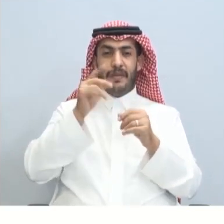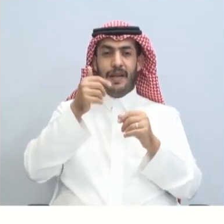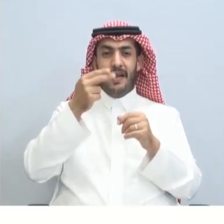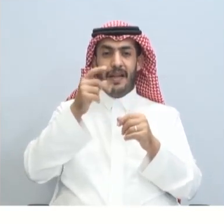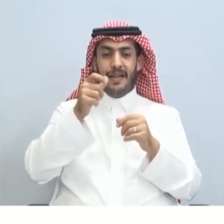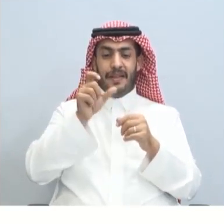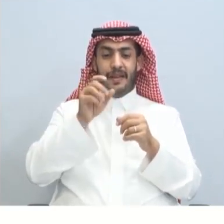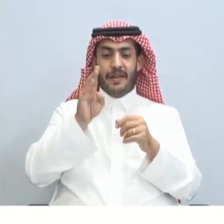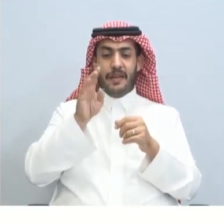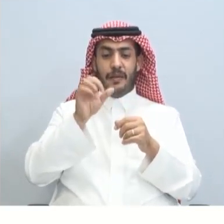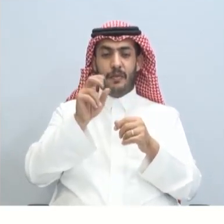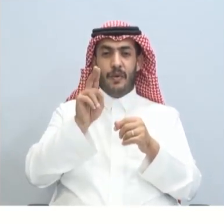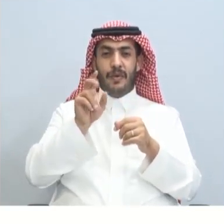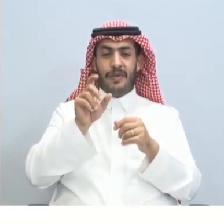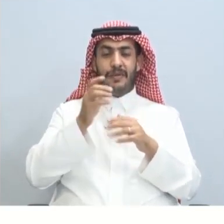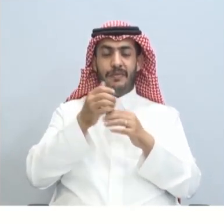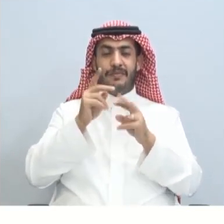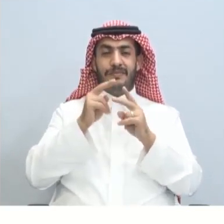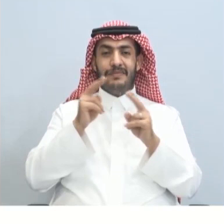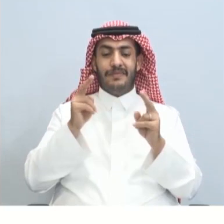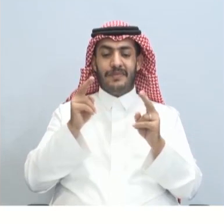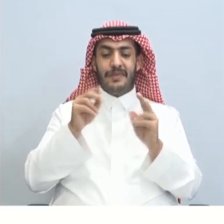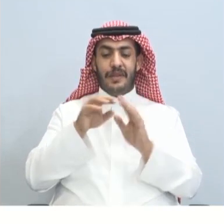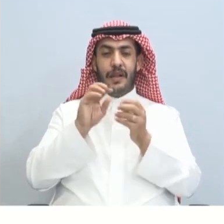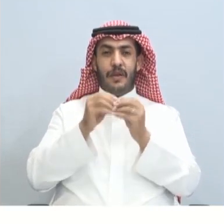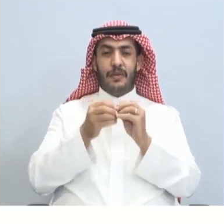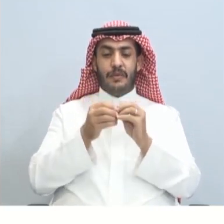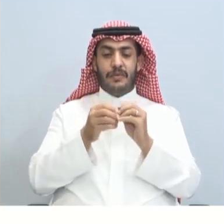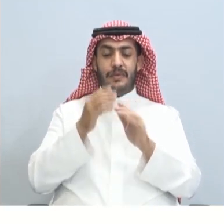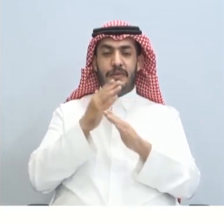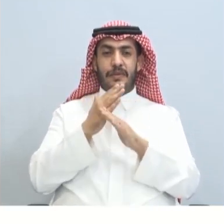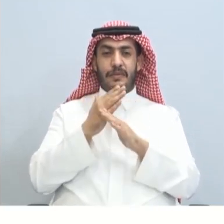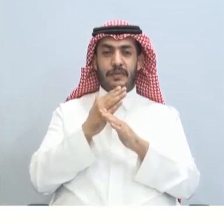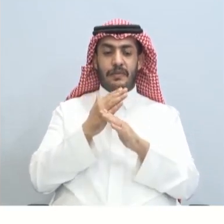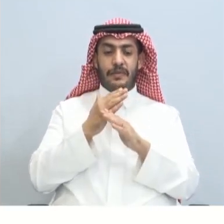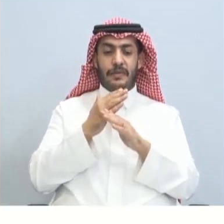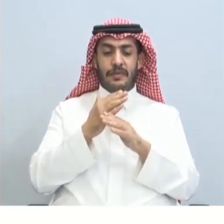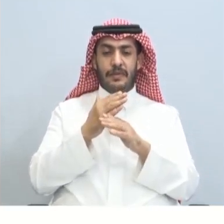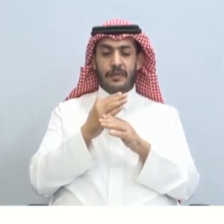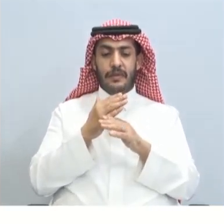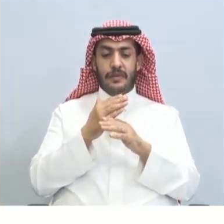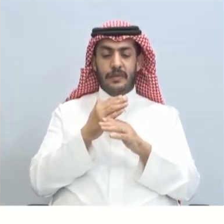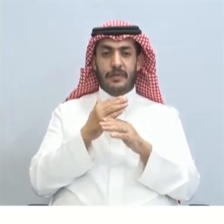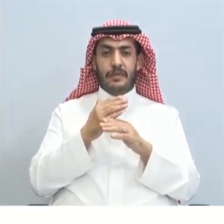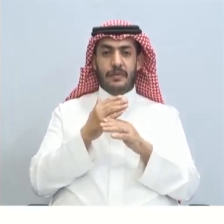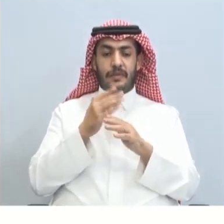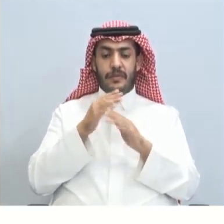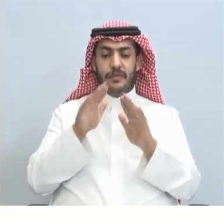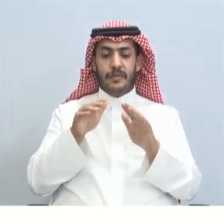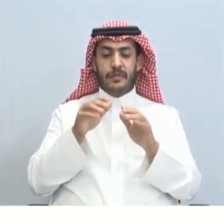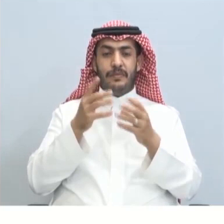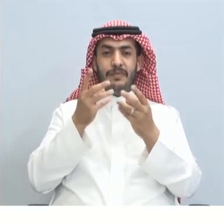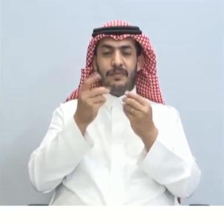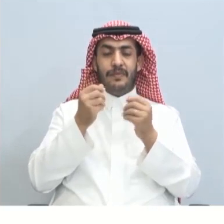معادن الكربونات بتعدد الوانها والسبب في ذلك احسنتم وجود